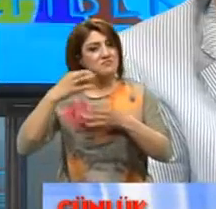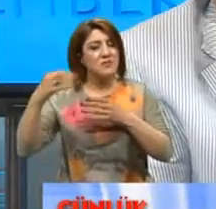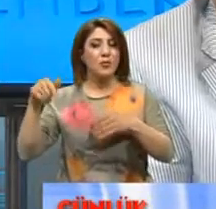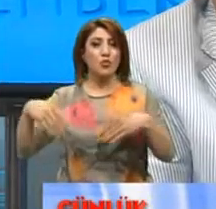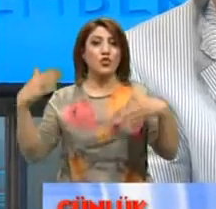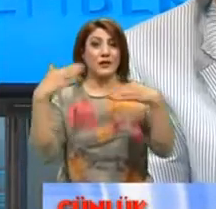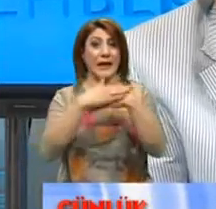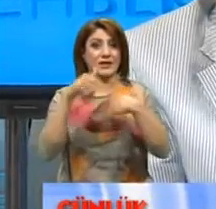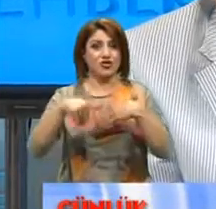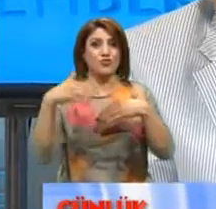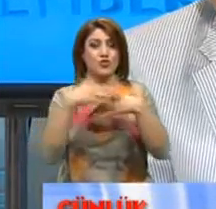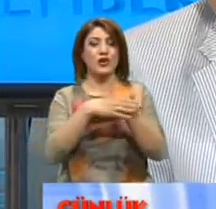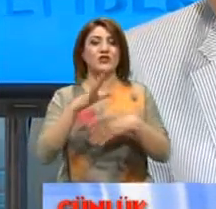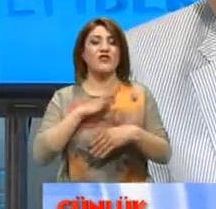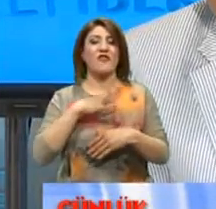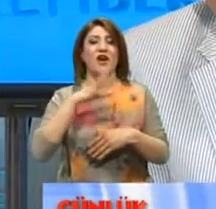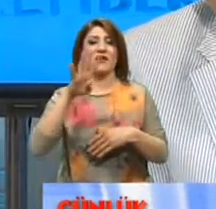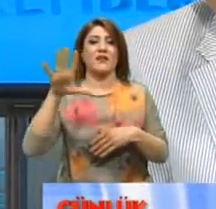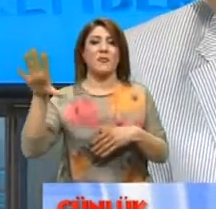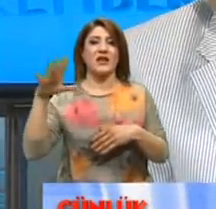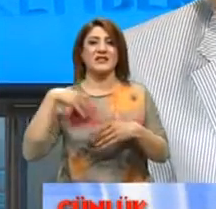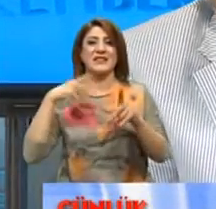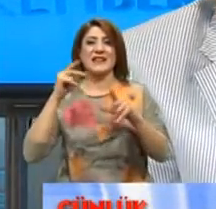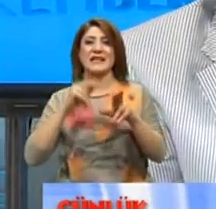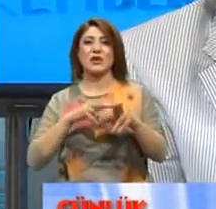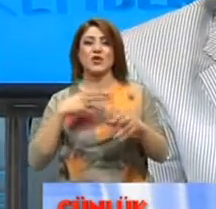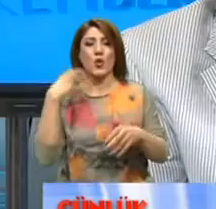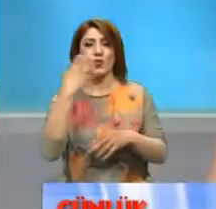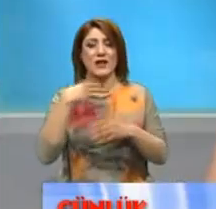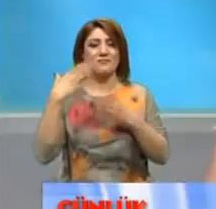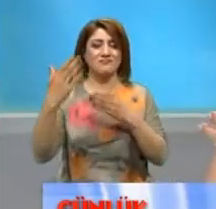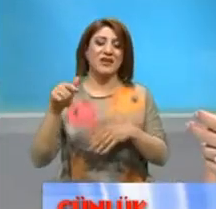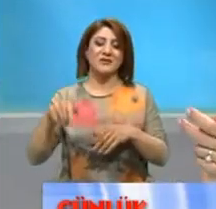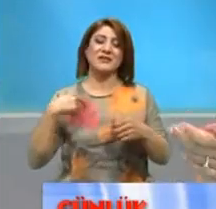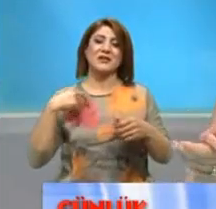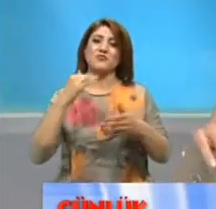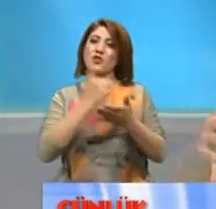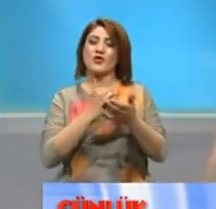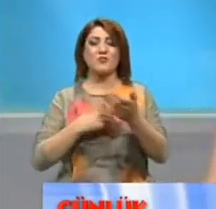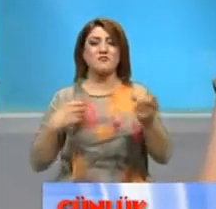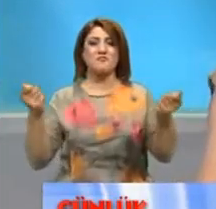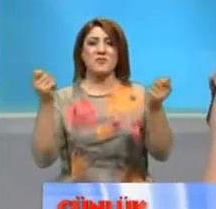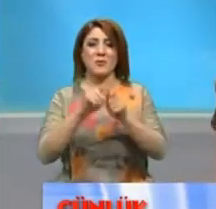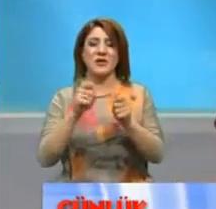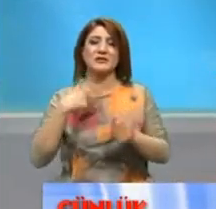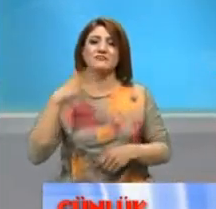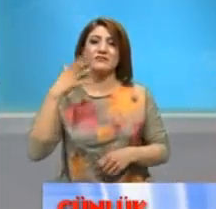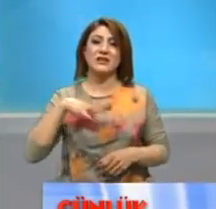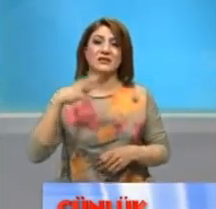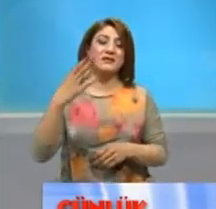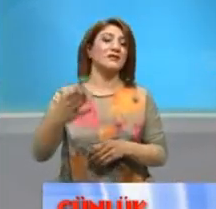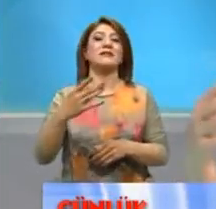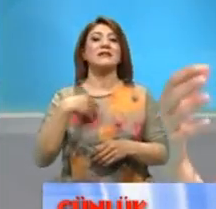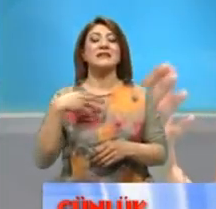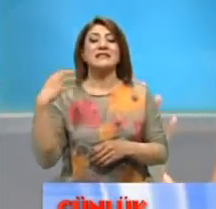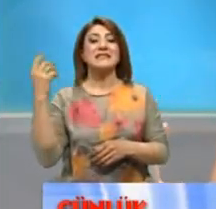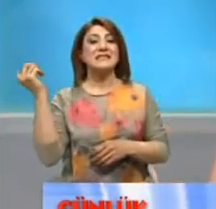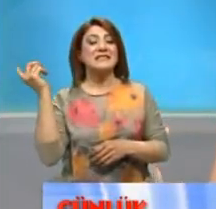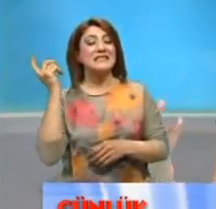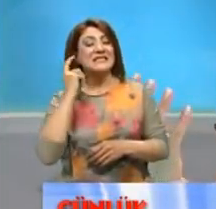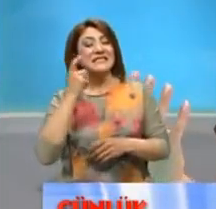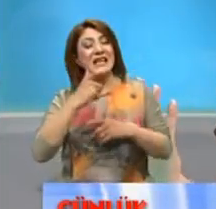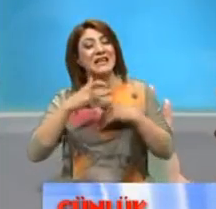eski 45'likler konserim var, evet. Harika, harika. Peki seninle biz programı kapatalım istedik. Hatta eğer izin verirsen seneler sonra bir